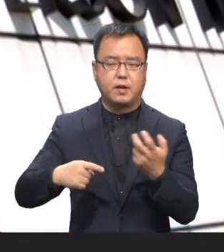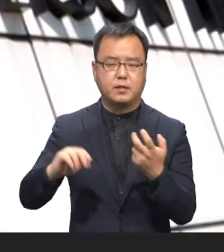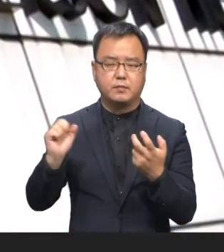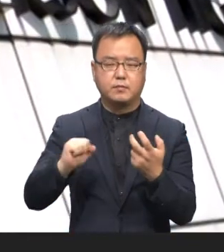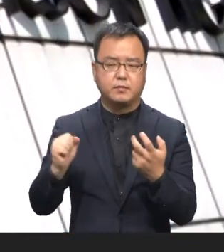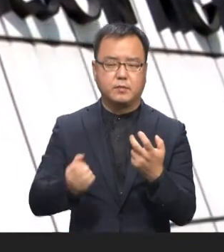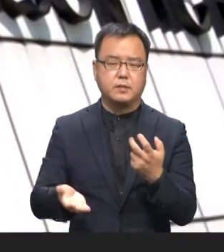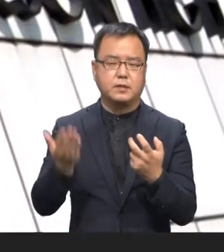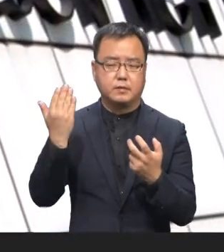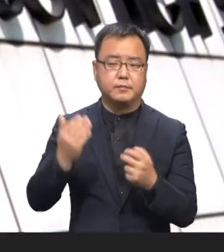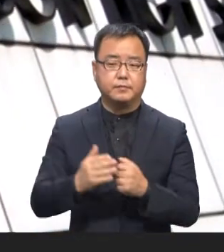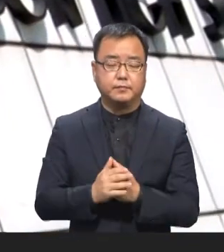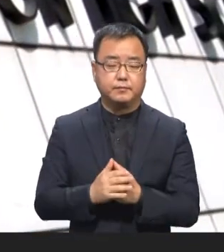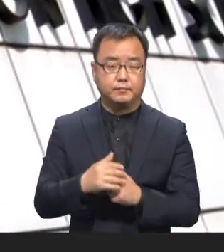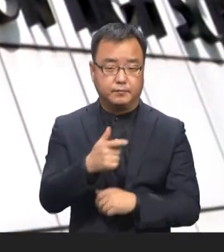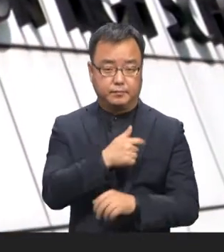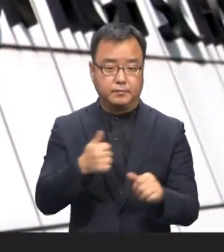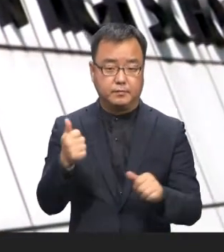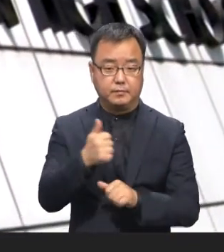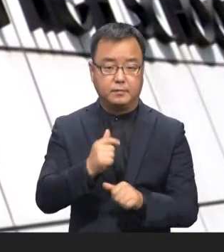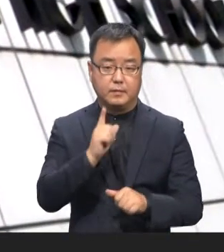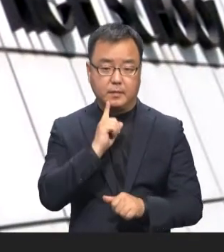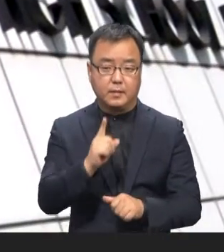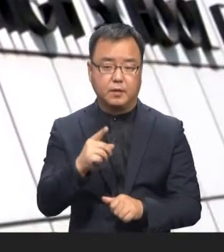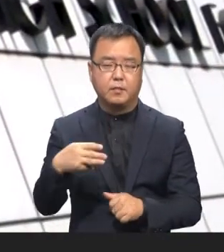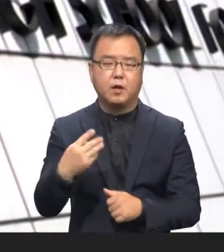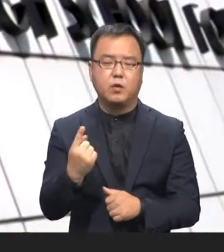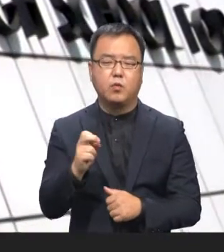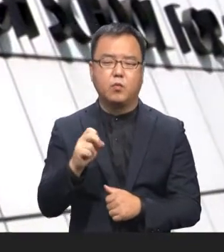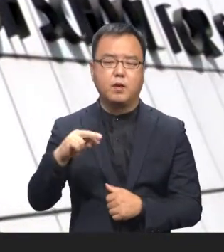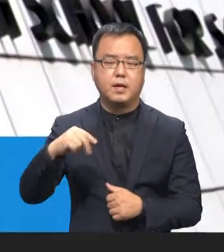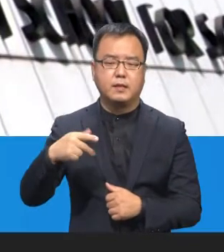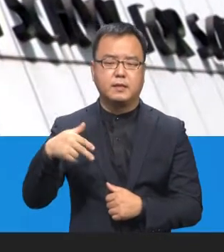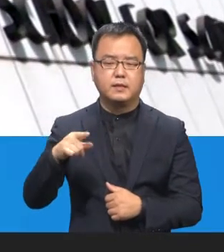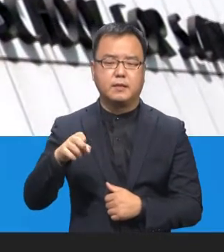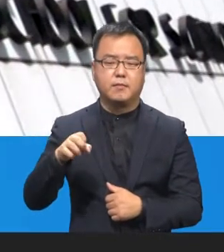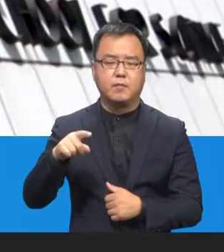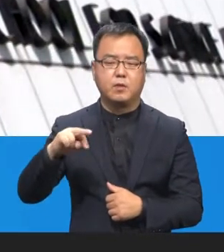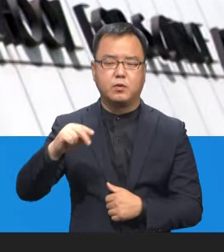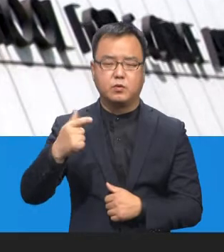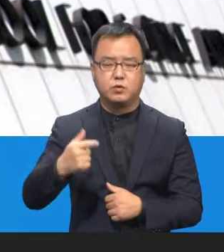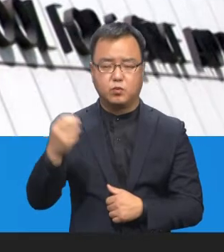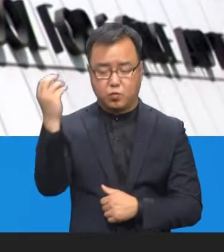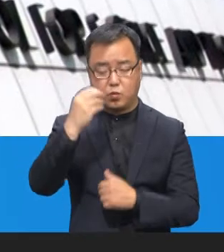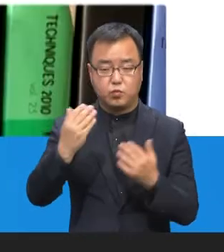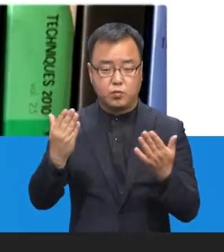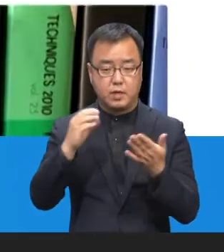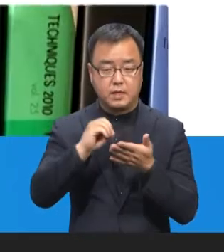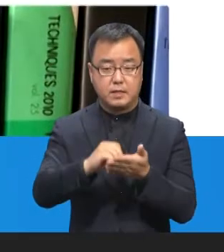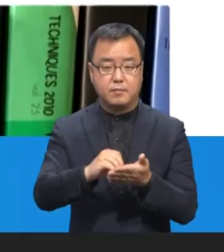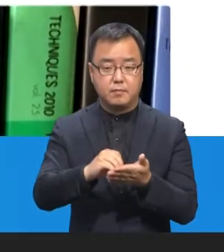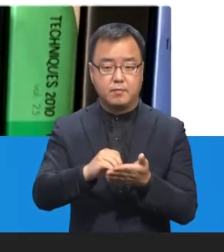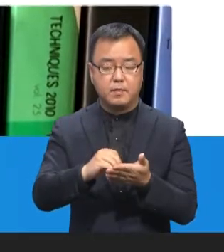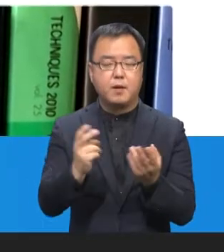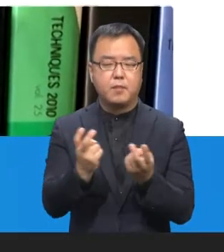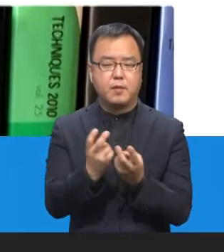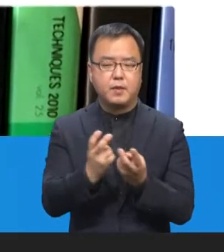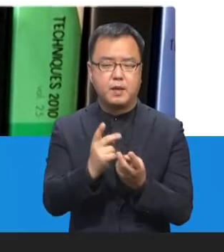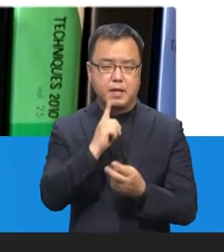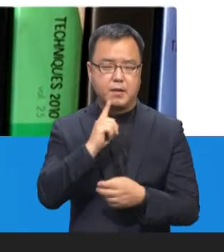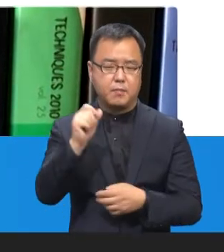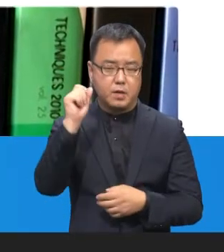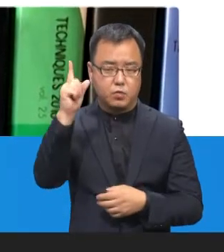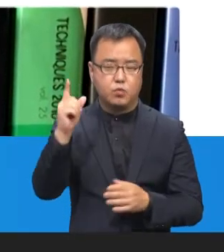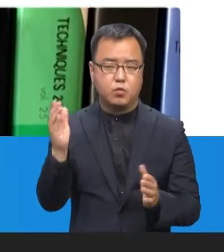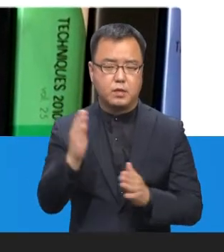있습니다 어이 사회는 특히 토마스 제퍼슨 고등학교에 입학 경로로 지목되는 영제 학습프로그램 a ap 를 바꿔야